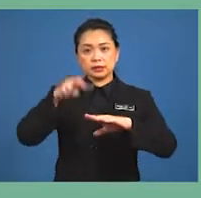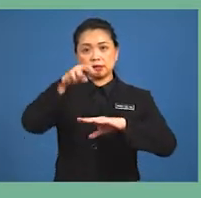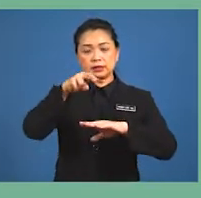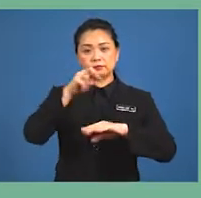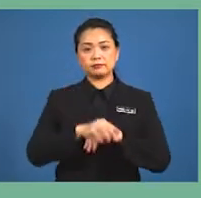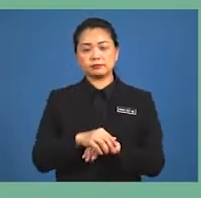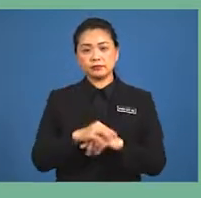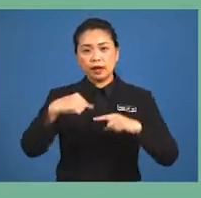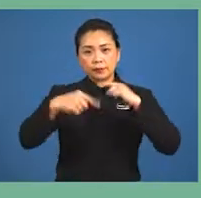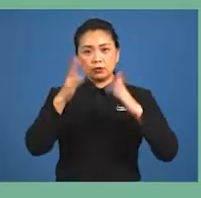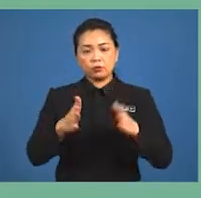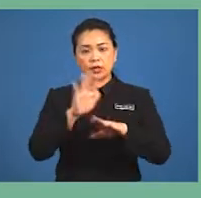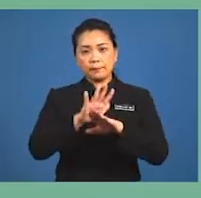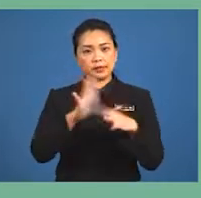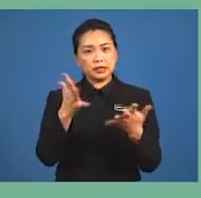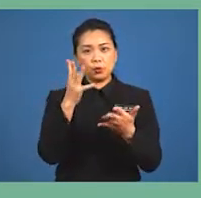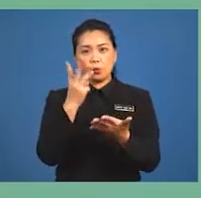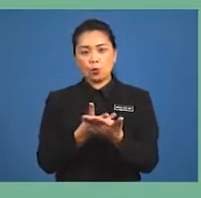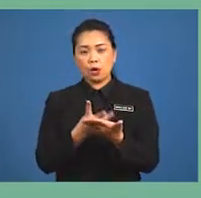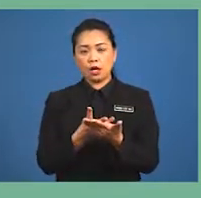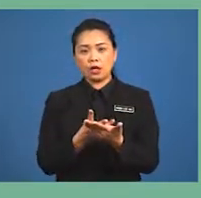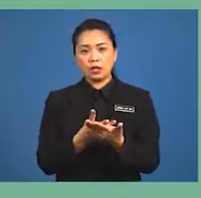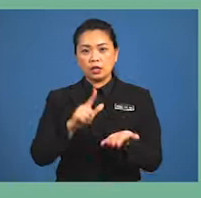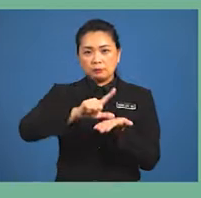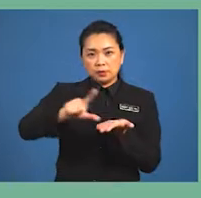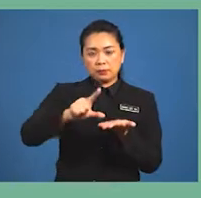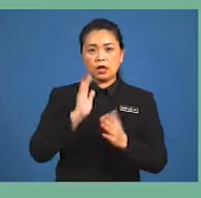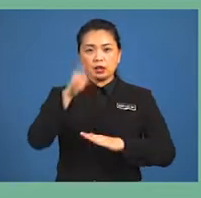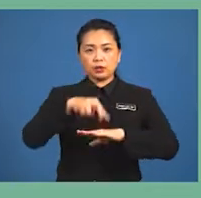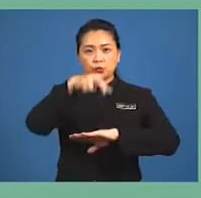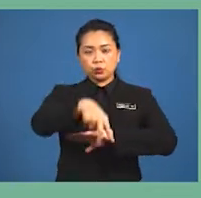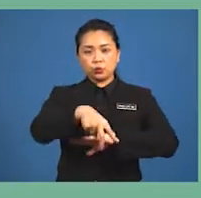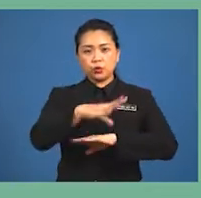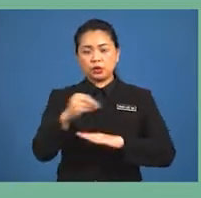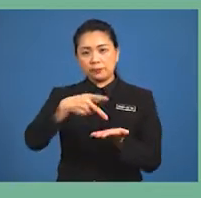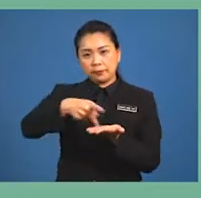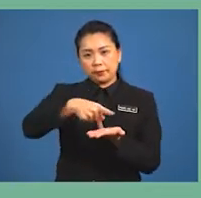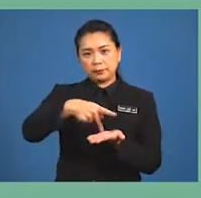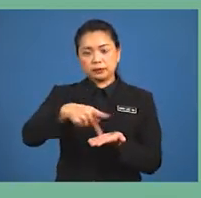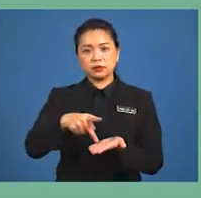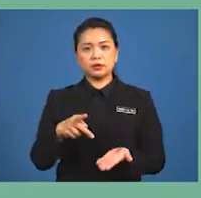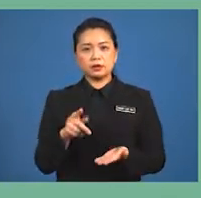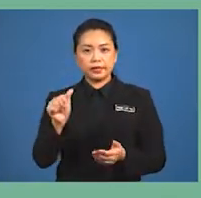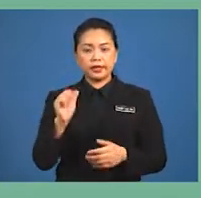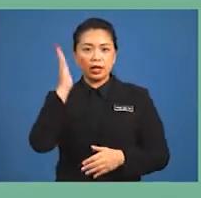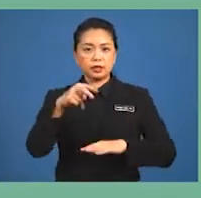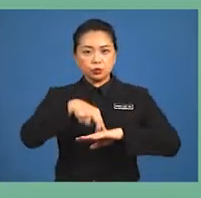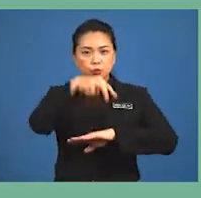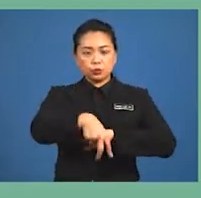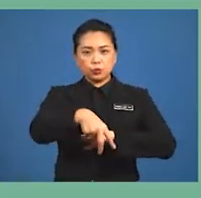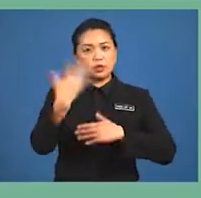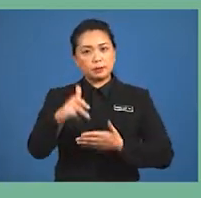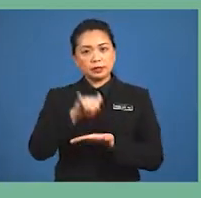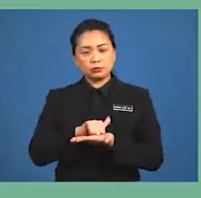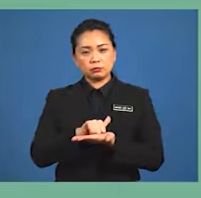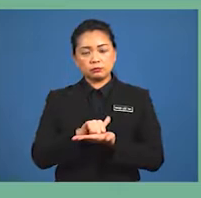ramai tidak mempunyai wang, tingkat pelaburan akan menurun dan perbelanjaan aggregate juga menurun.